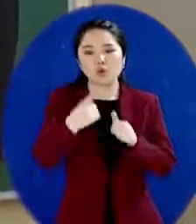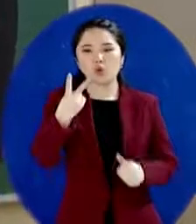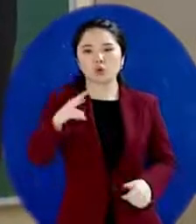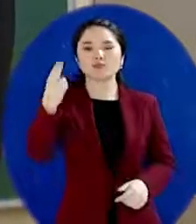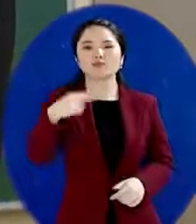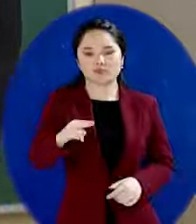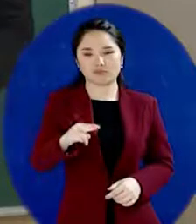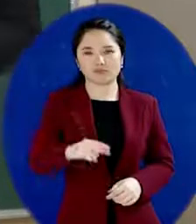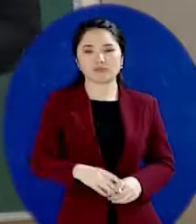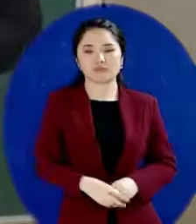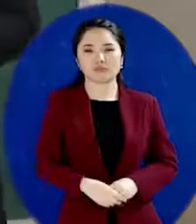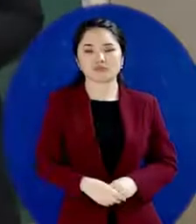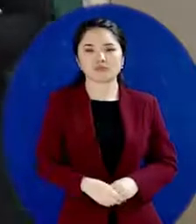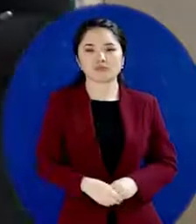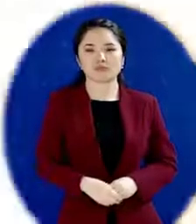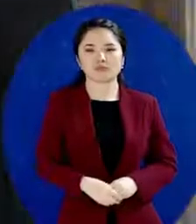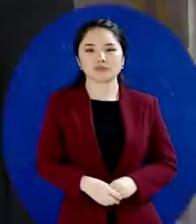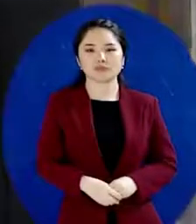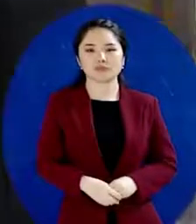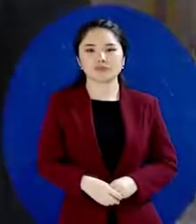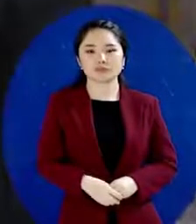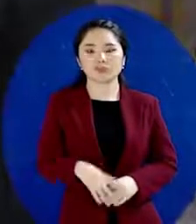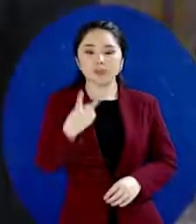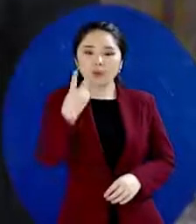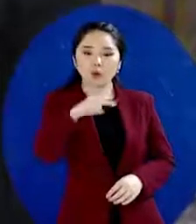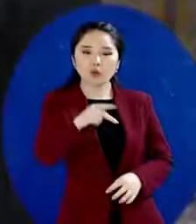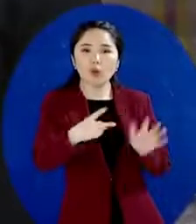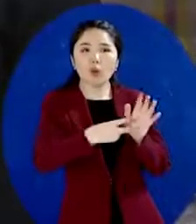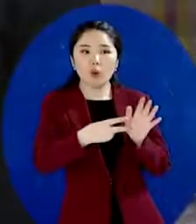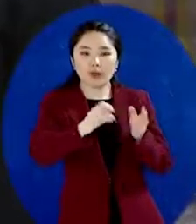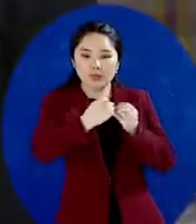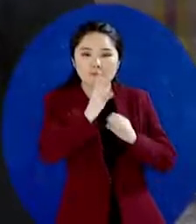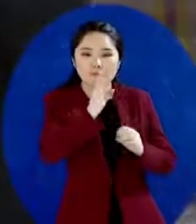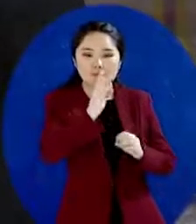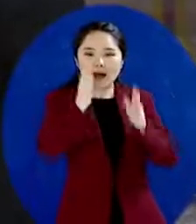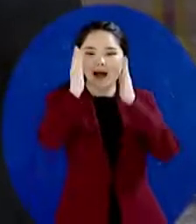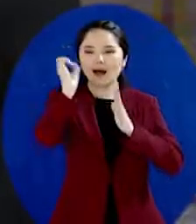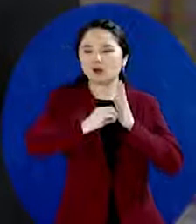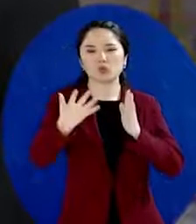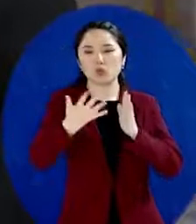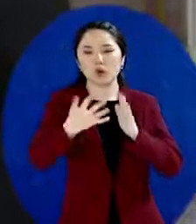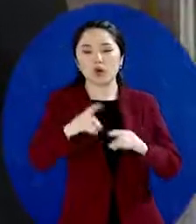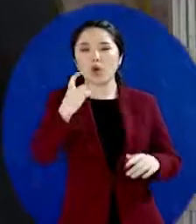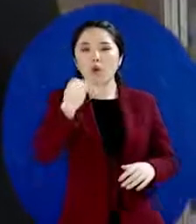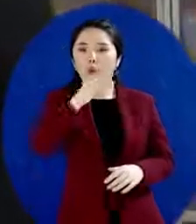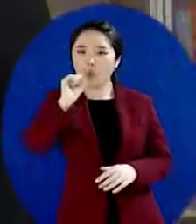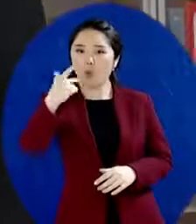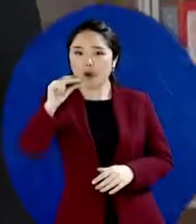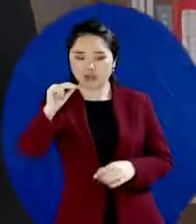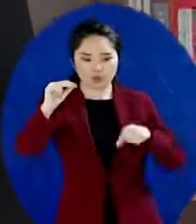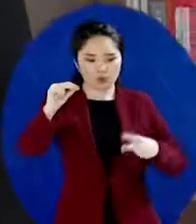үлдэгдэл. За, сайн байна. Үлдэгдэлтэй хуваах үйлдэл хийхдээ анхаарах зүйл бол хуваагч